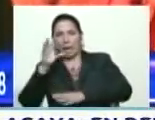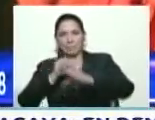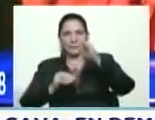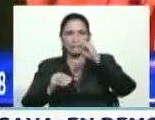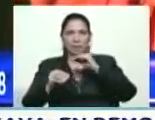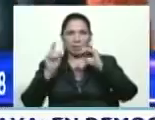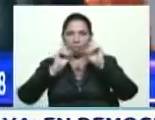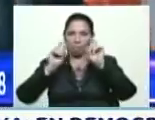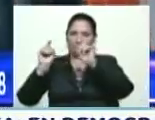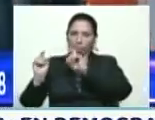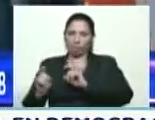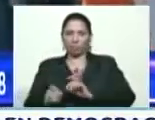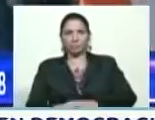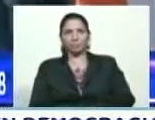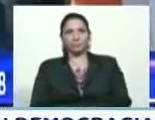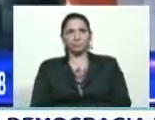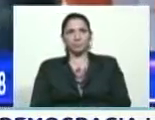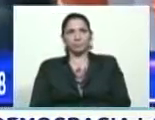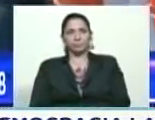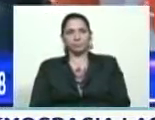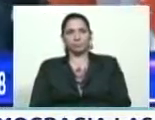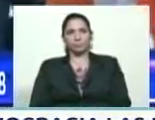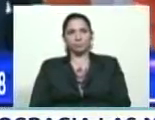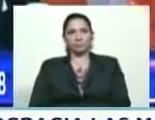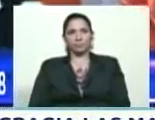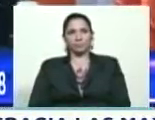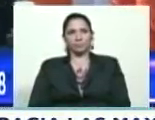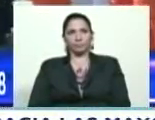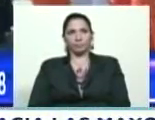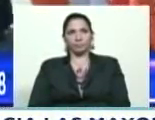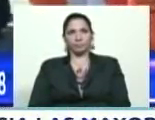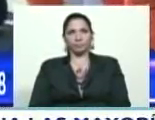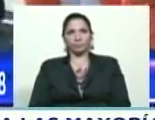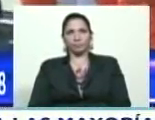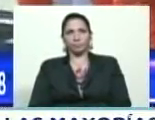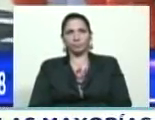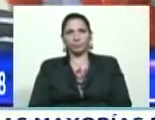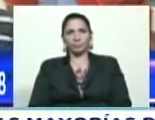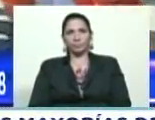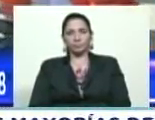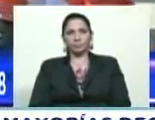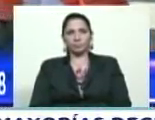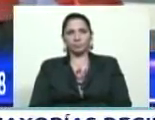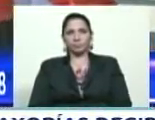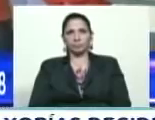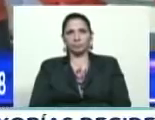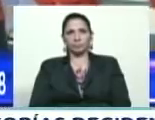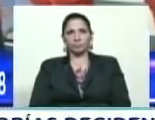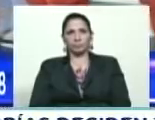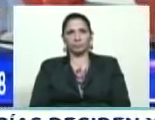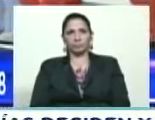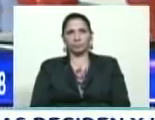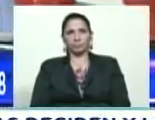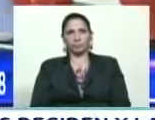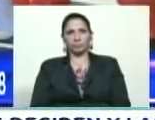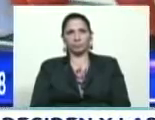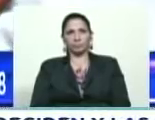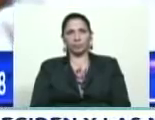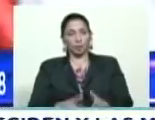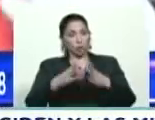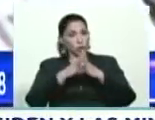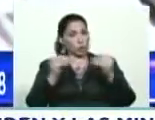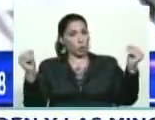новая возможность лучше понять нас друг друга, повысить уровень нашего сотрудничества. Así que a toda